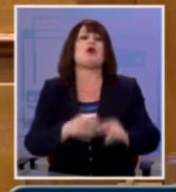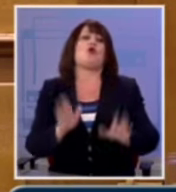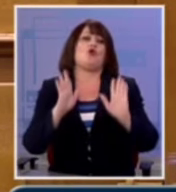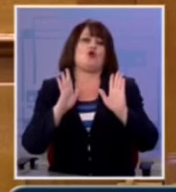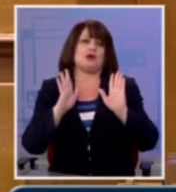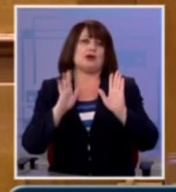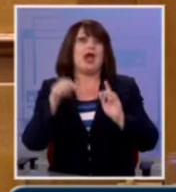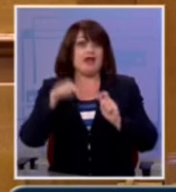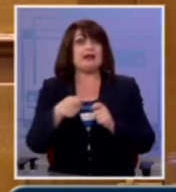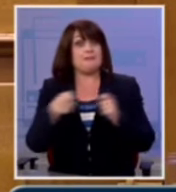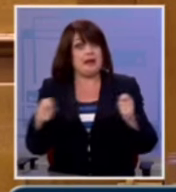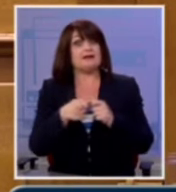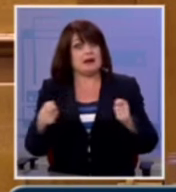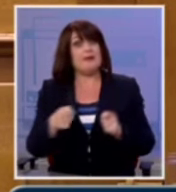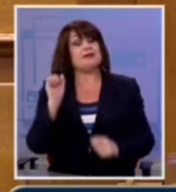Τα μέτρα αυτά